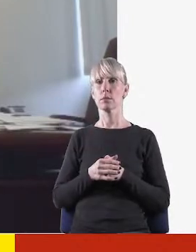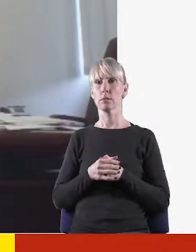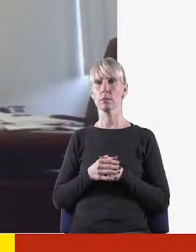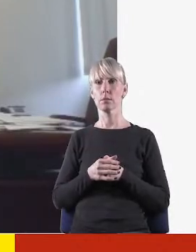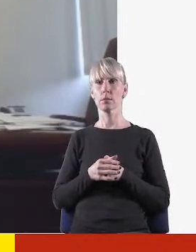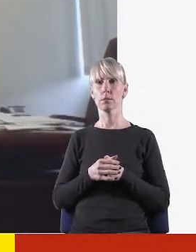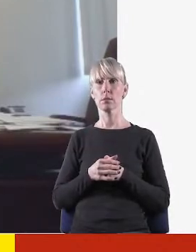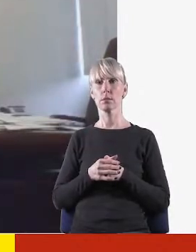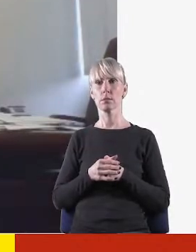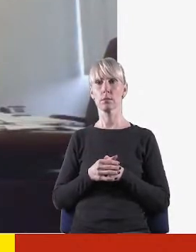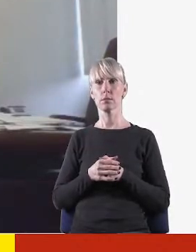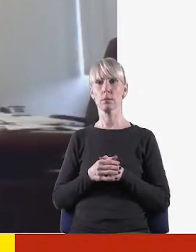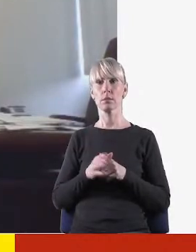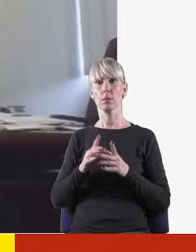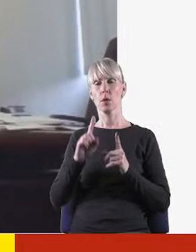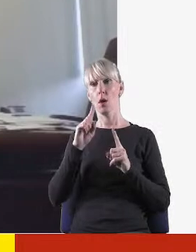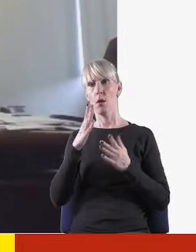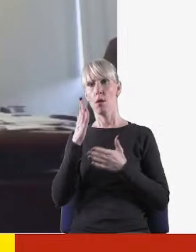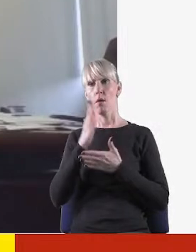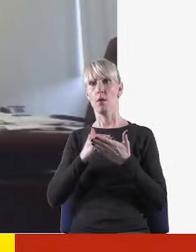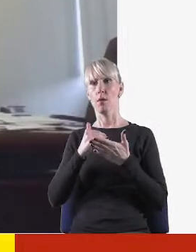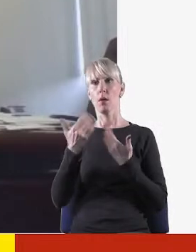o niespełna